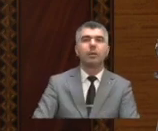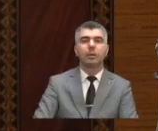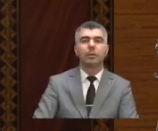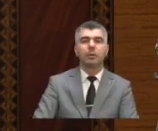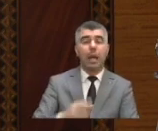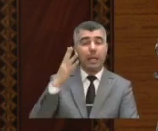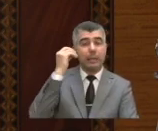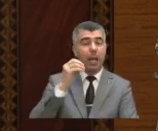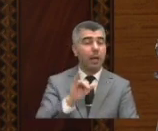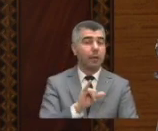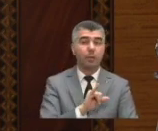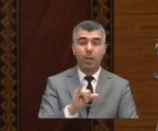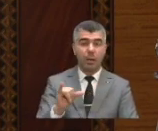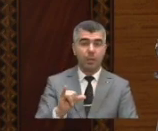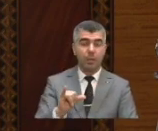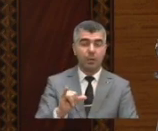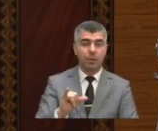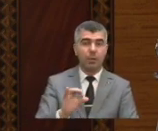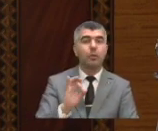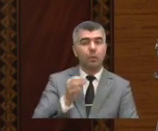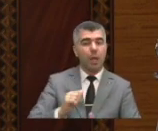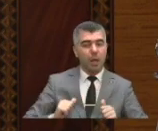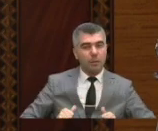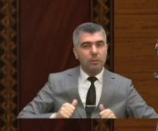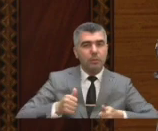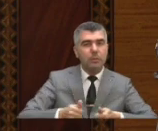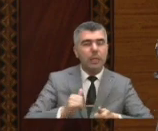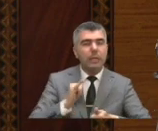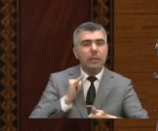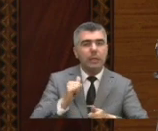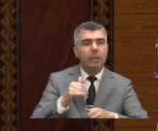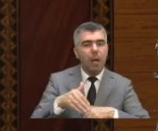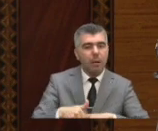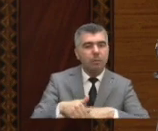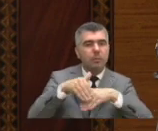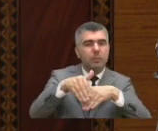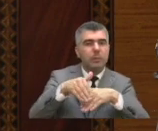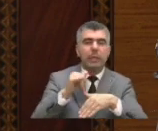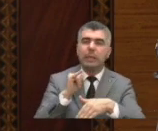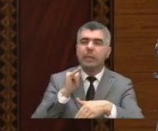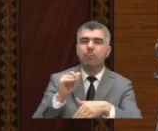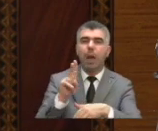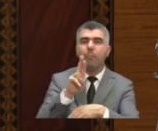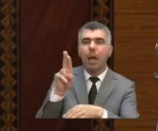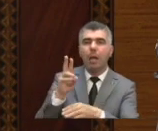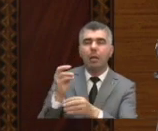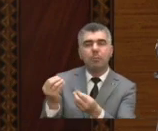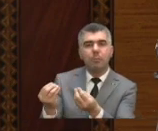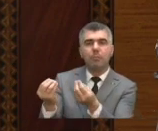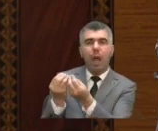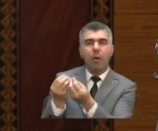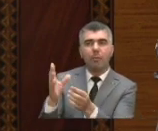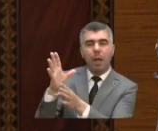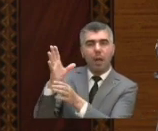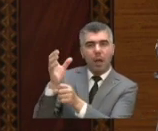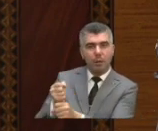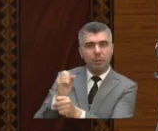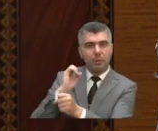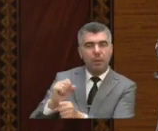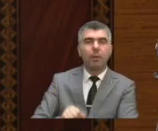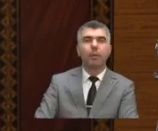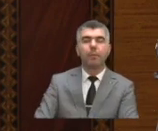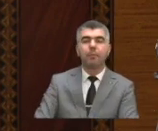يفوتنا هنا ان نؤكد استعدادنا الدائم للسير وراء القياده حكيمه لجلاله الملك محمد السادس نصره